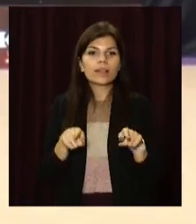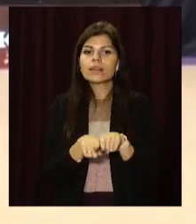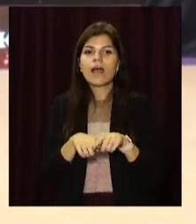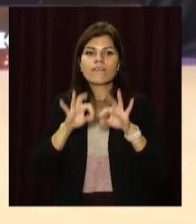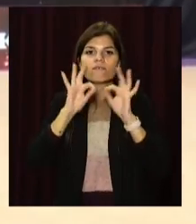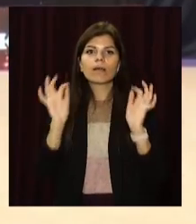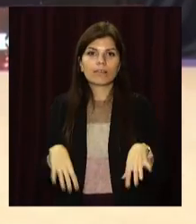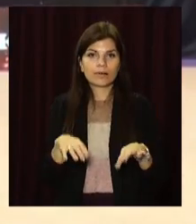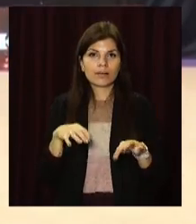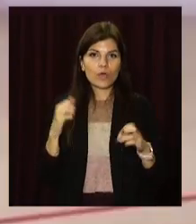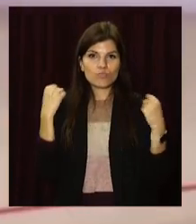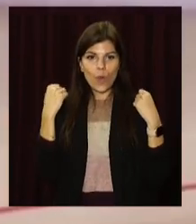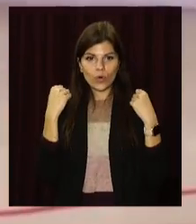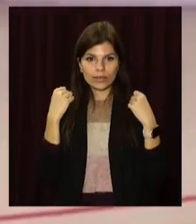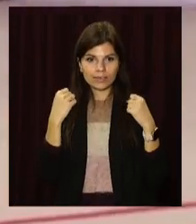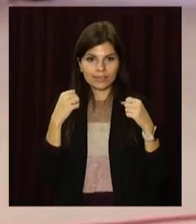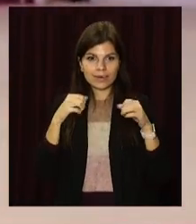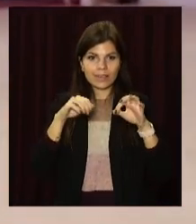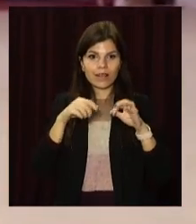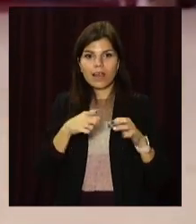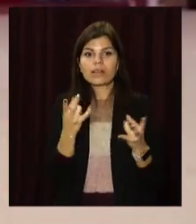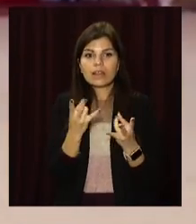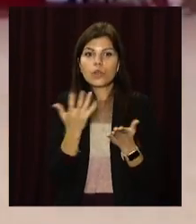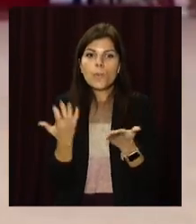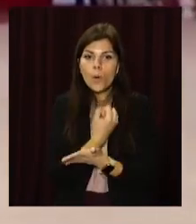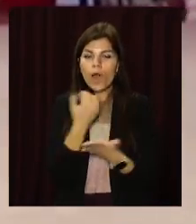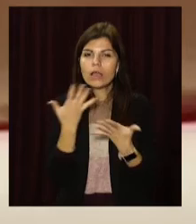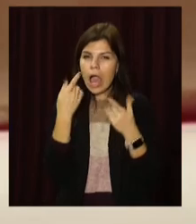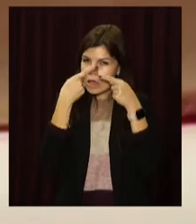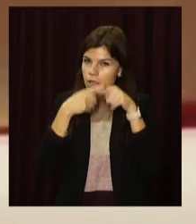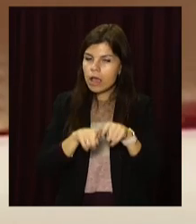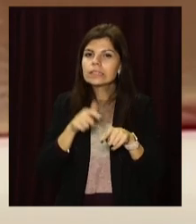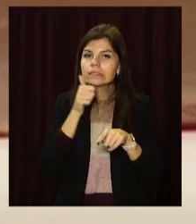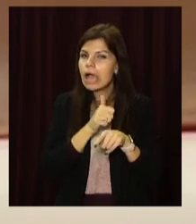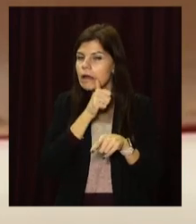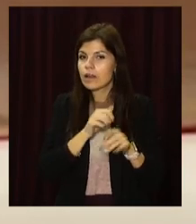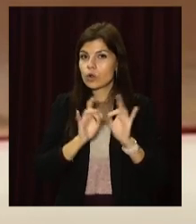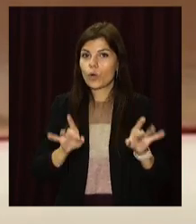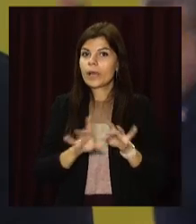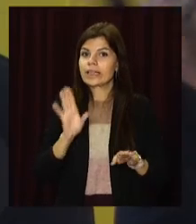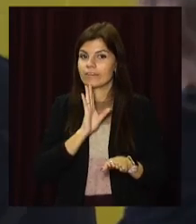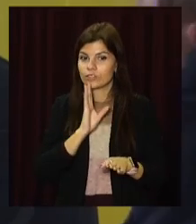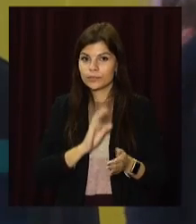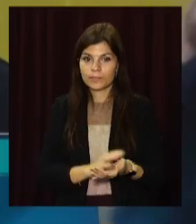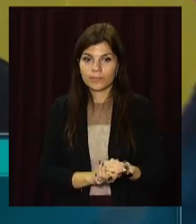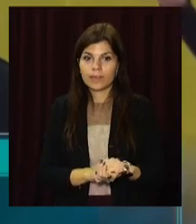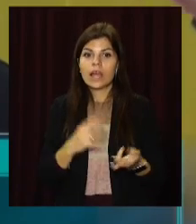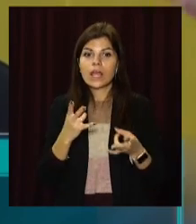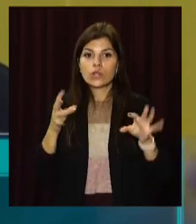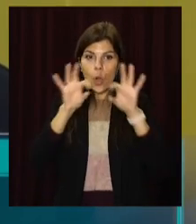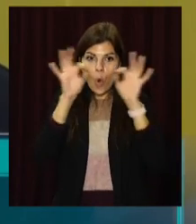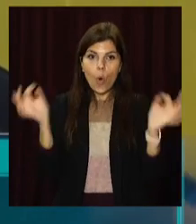бездоганно виконати вправу зі спортивним знаряддям, потрібно знайти деякі технічні секрети, розповідає дівчина. Треба в обручі, щоб